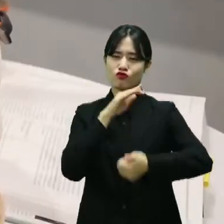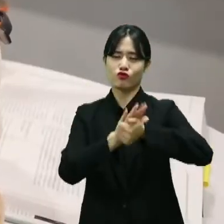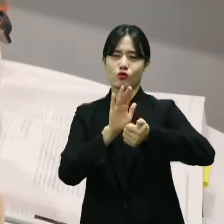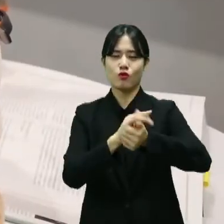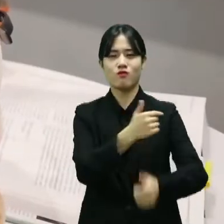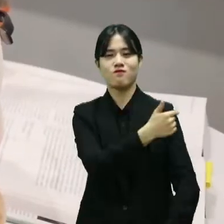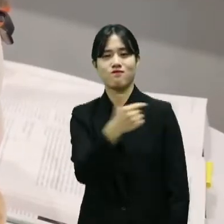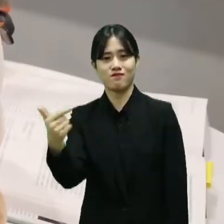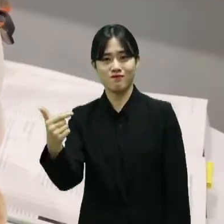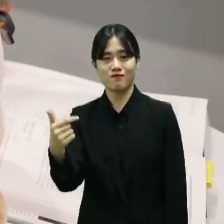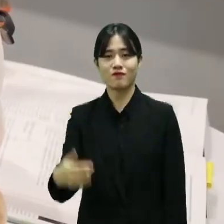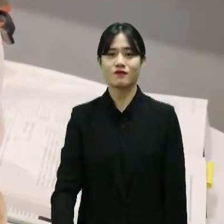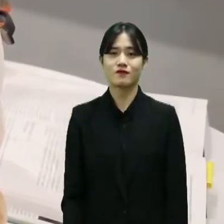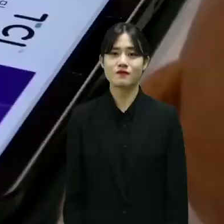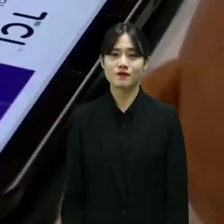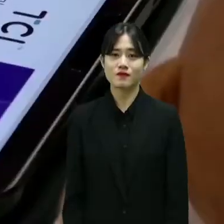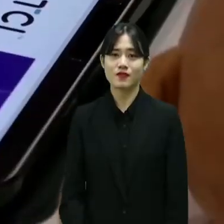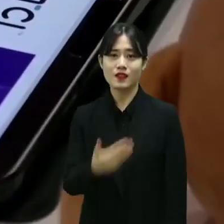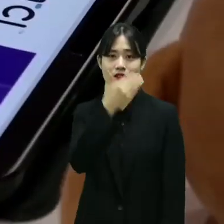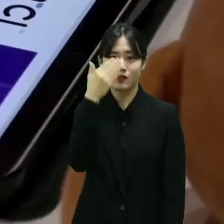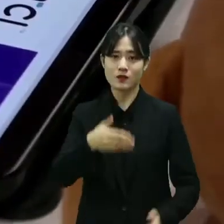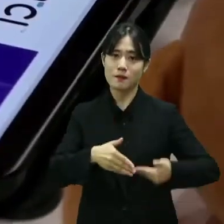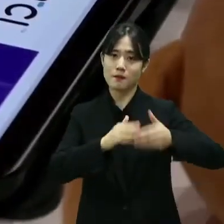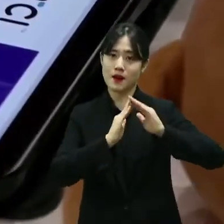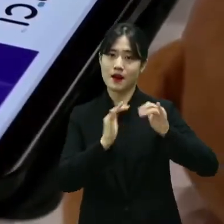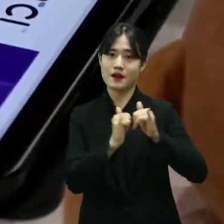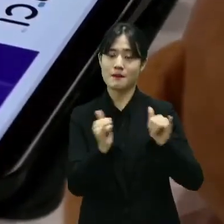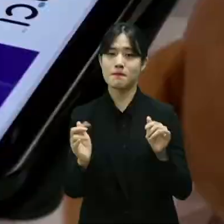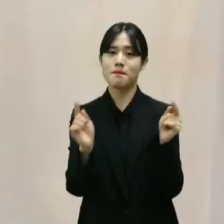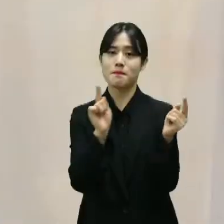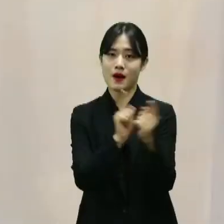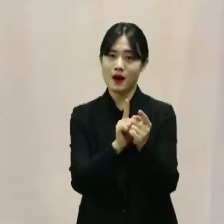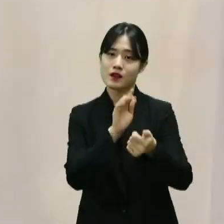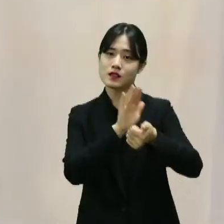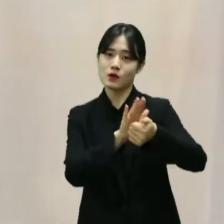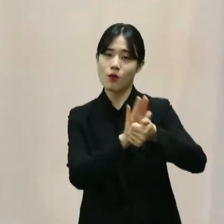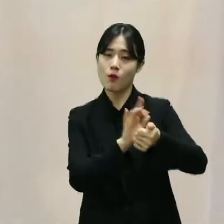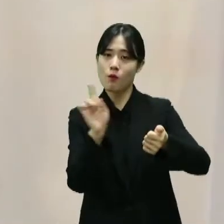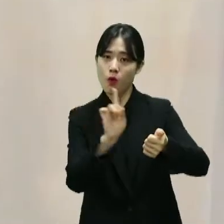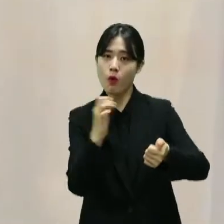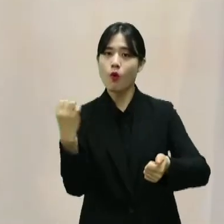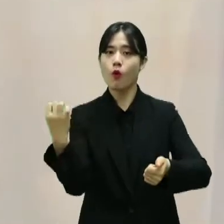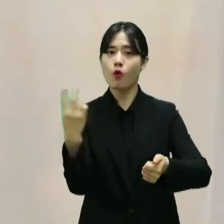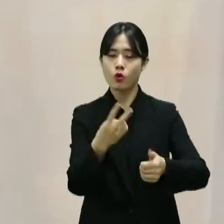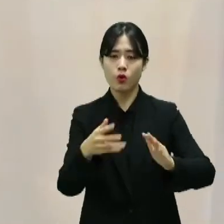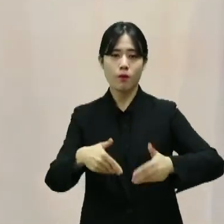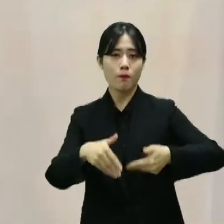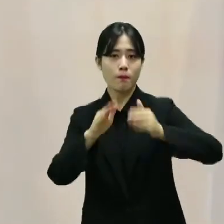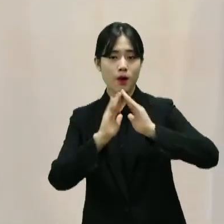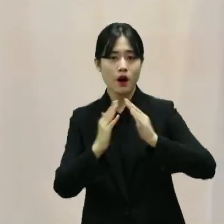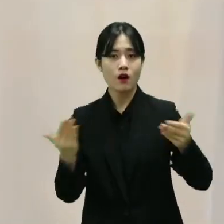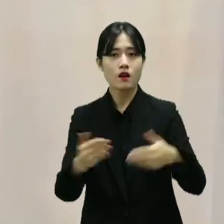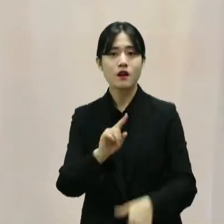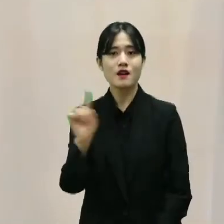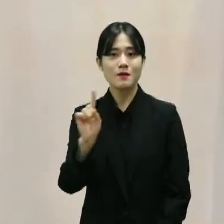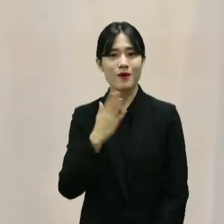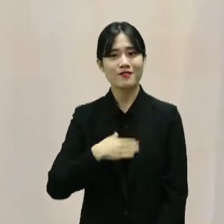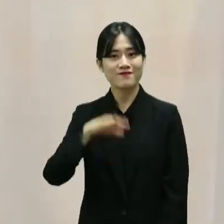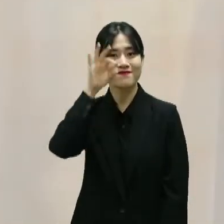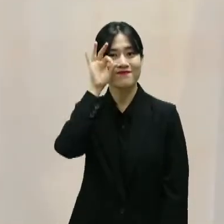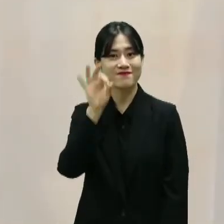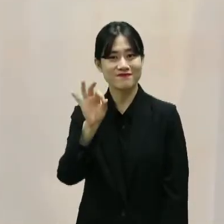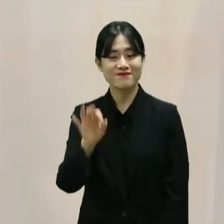뒤에서 아낌없는 지원을 펼치고 있는데요. 이곳에 청년 창업인들을 만나서 어떤 지원을 받고 또 어떤 창업을 시작하게